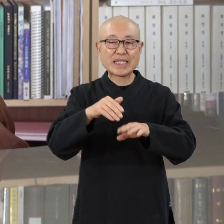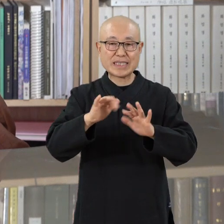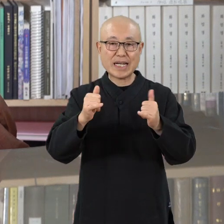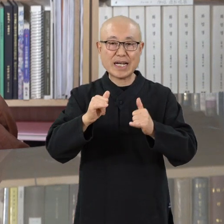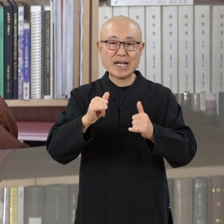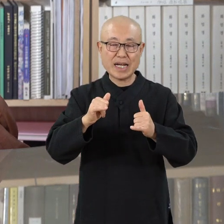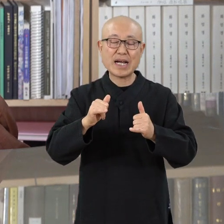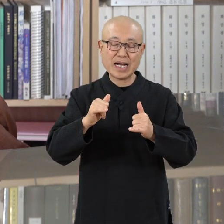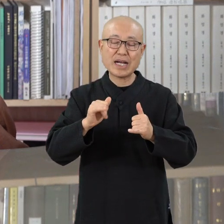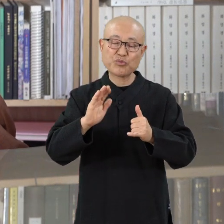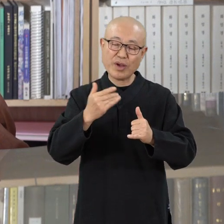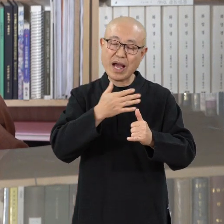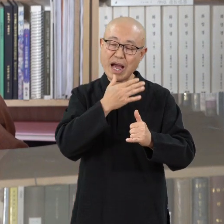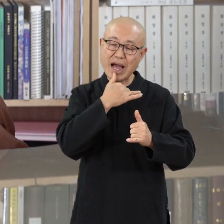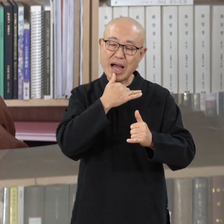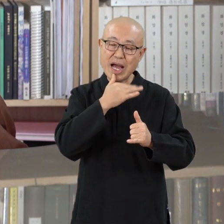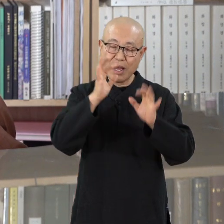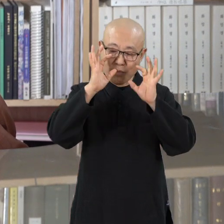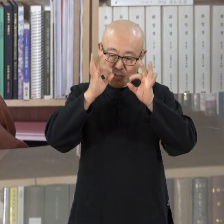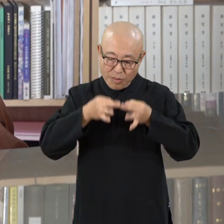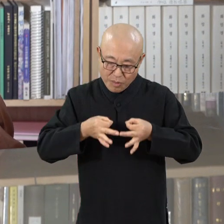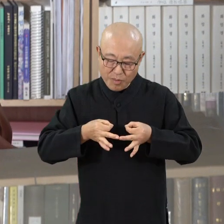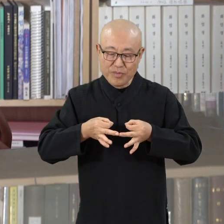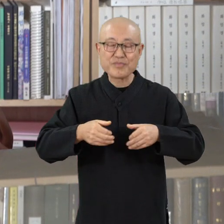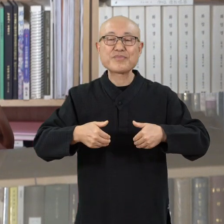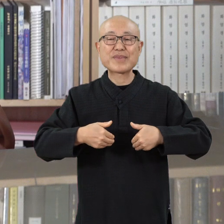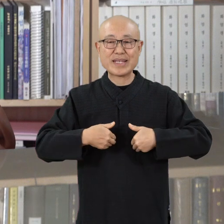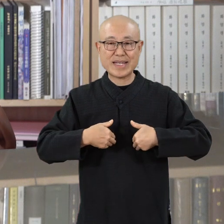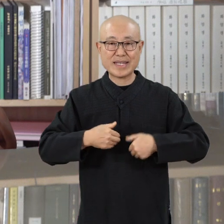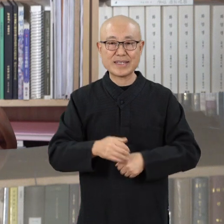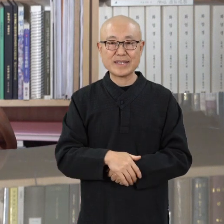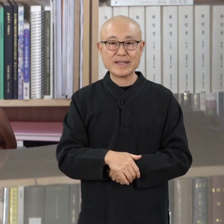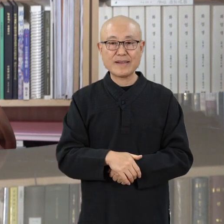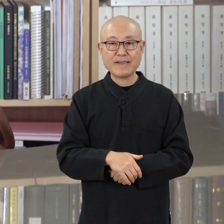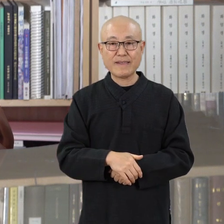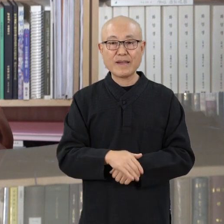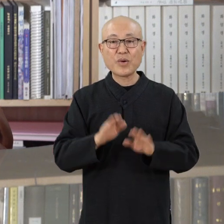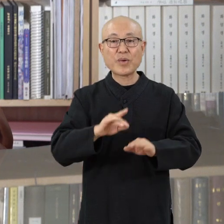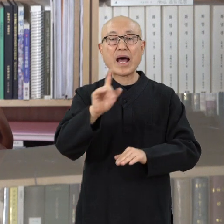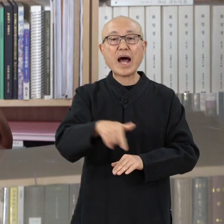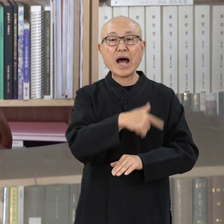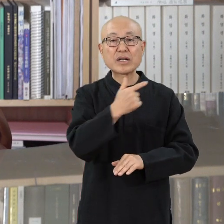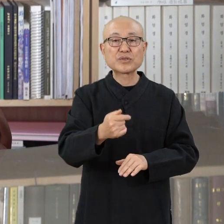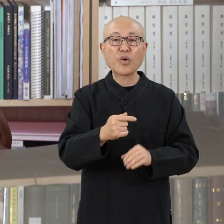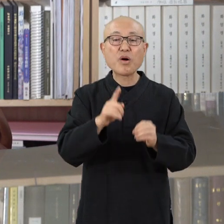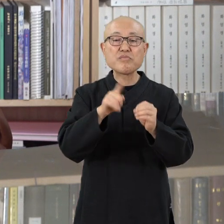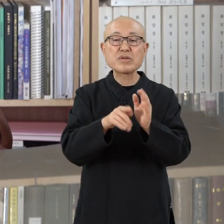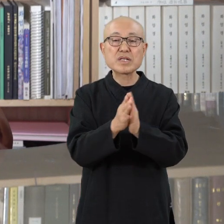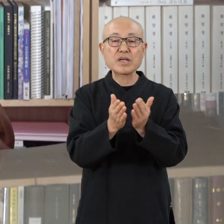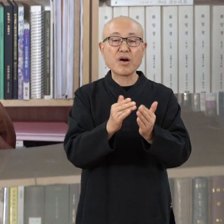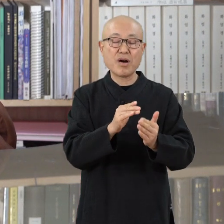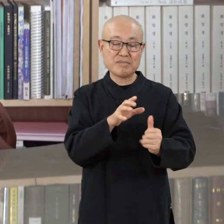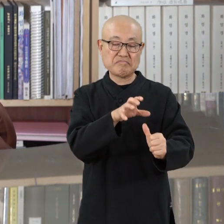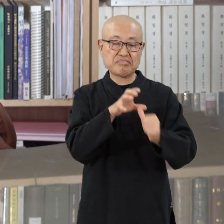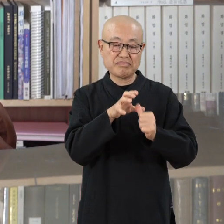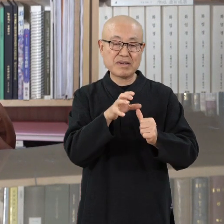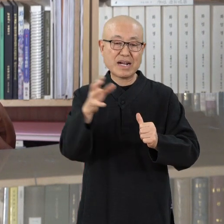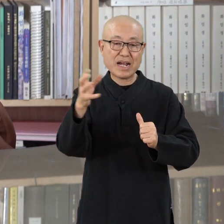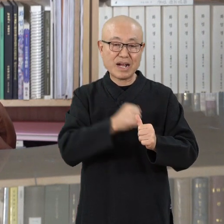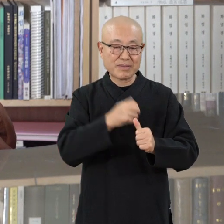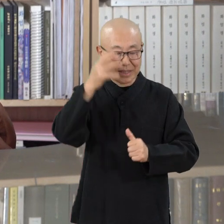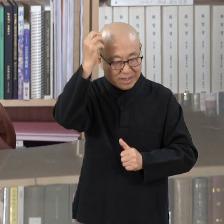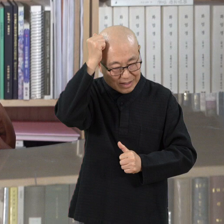되고 있구나 그런 생각을 합니다. 그래서 오늘 하루도 법구경에 의지해서